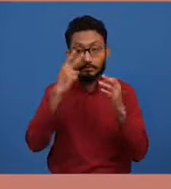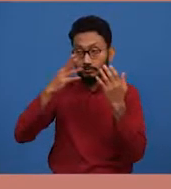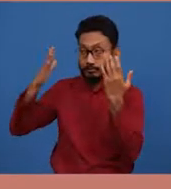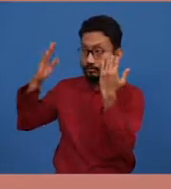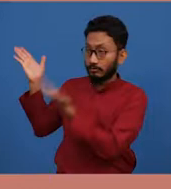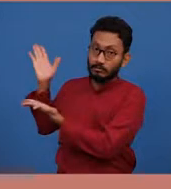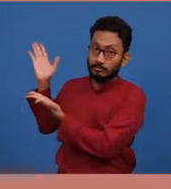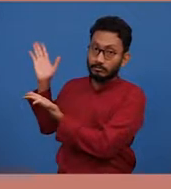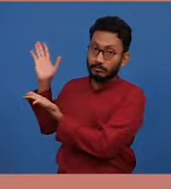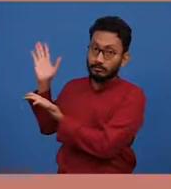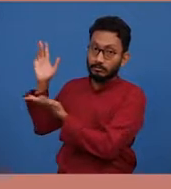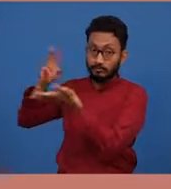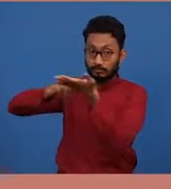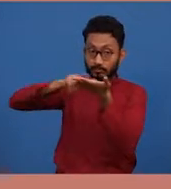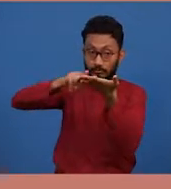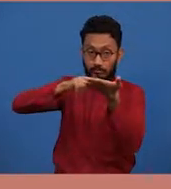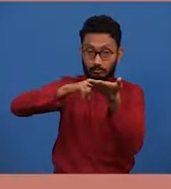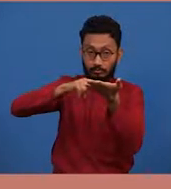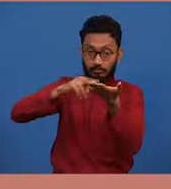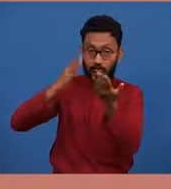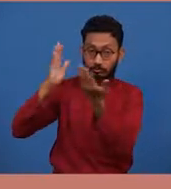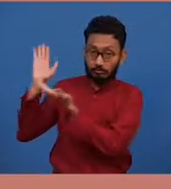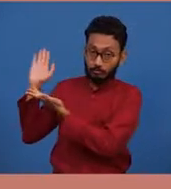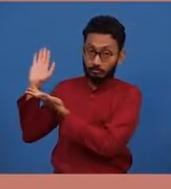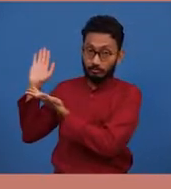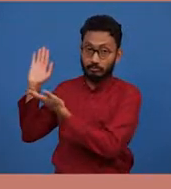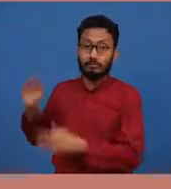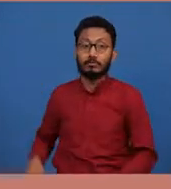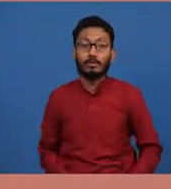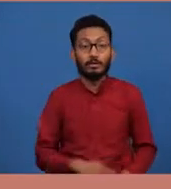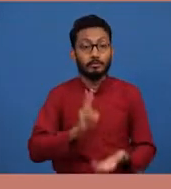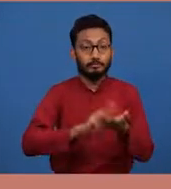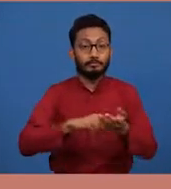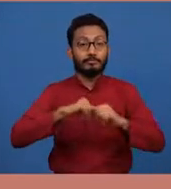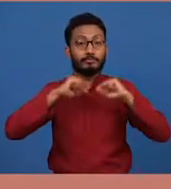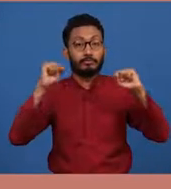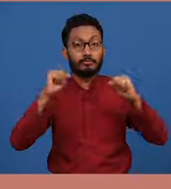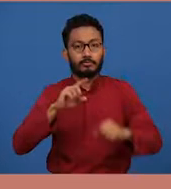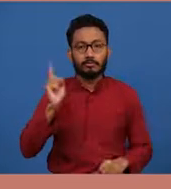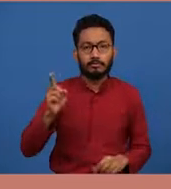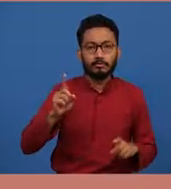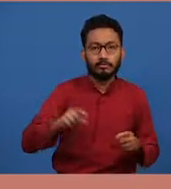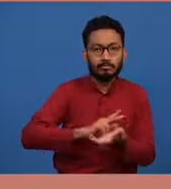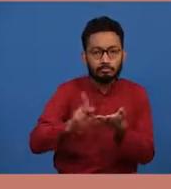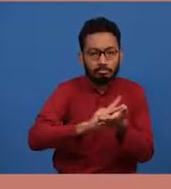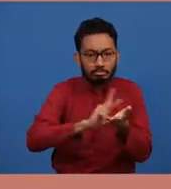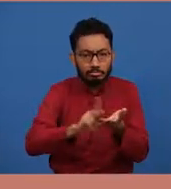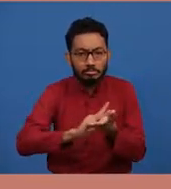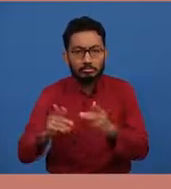Amir bangun awal pagi pada setiap hari. Dia mengemas katilnya